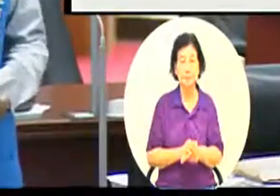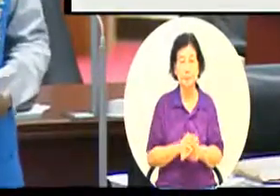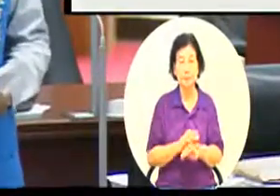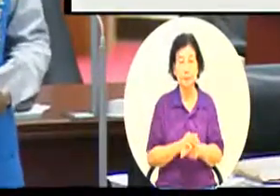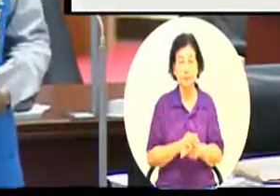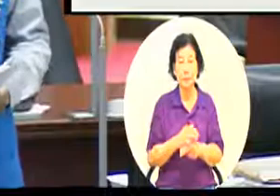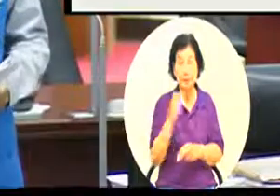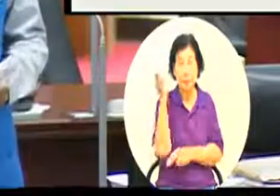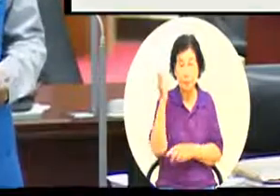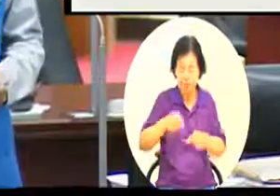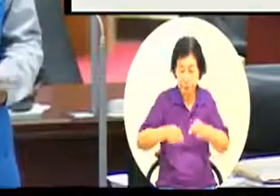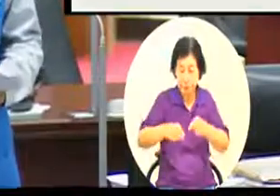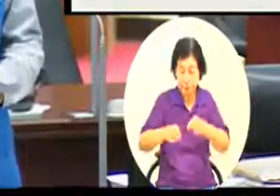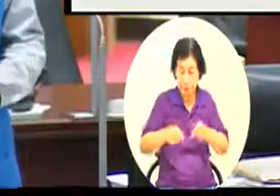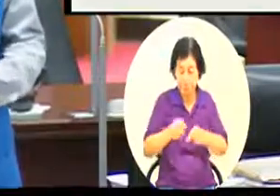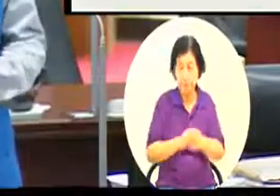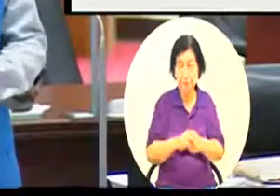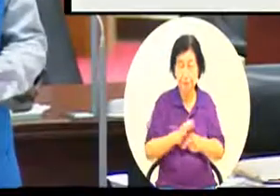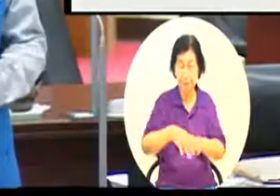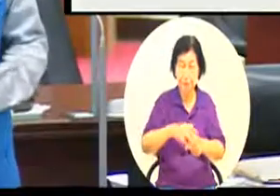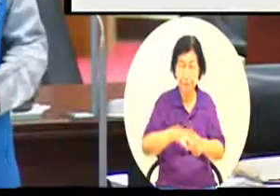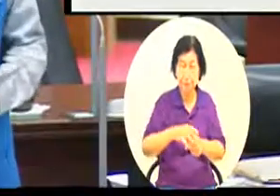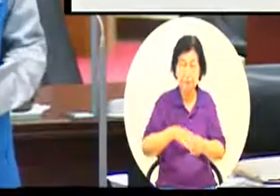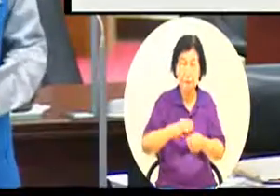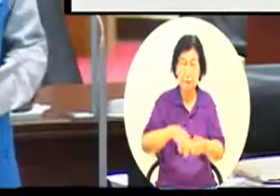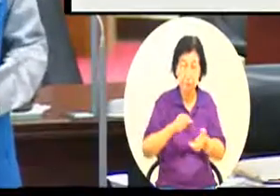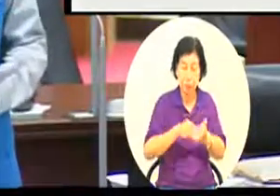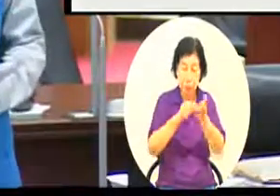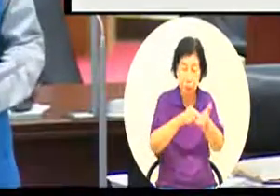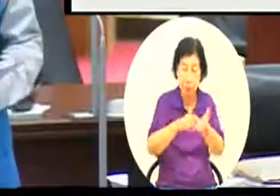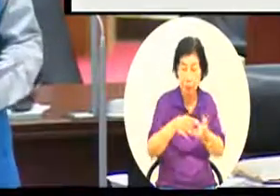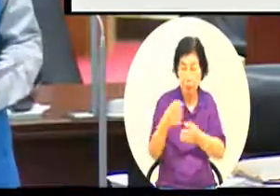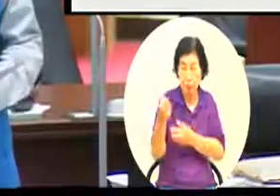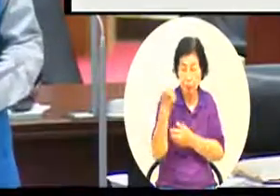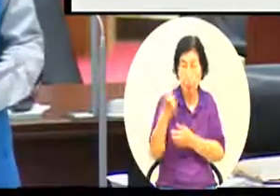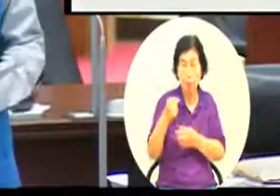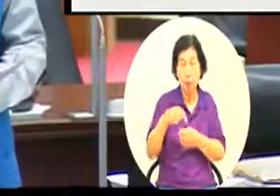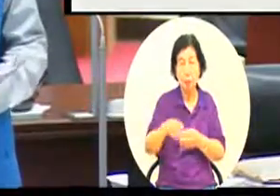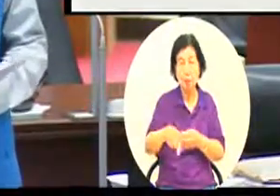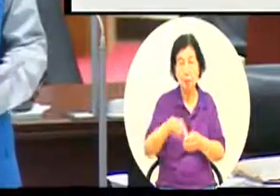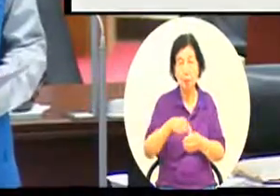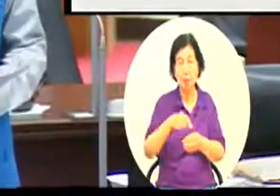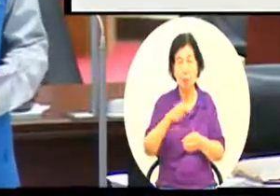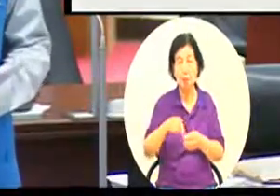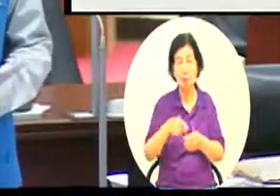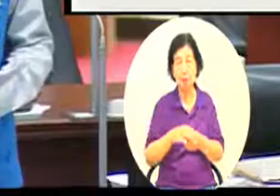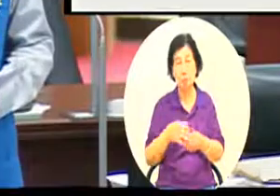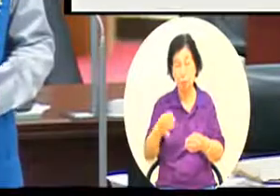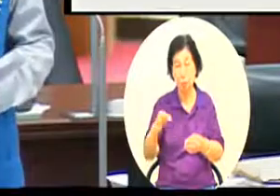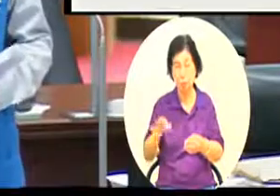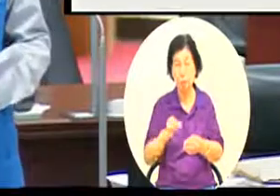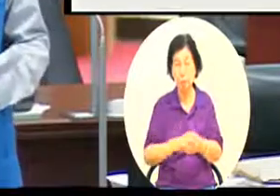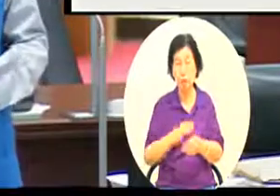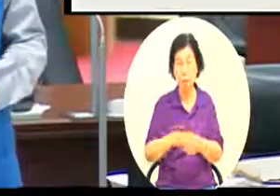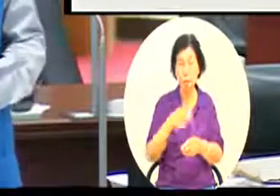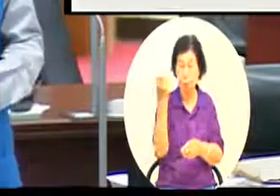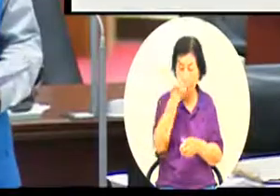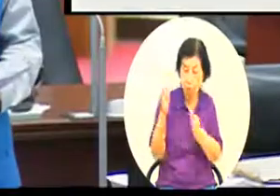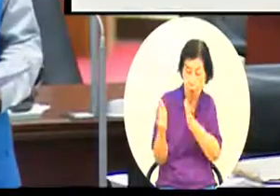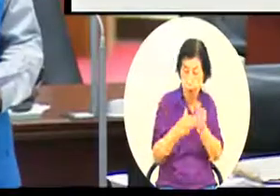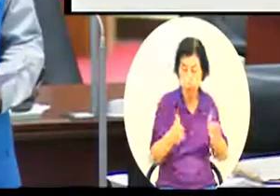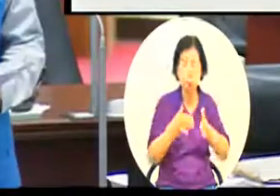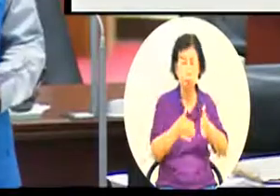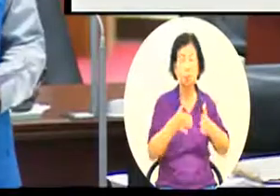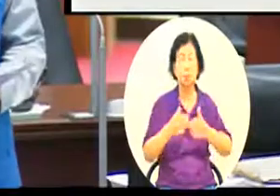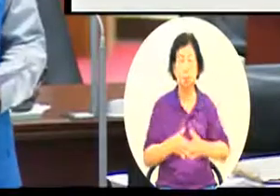争取经费而已，而是他要想到他未来的经营跟管理，这才是最重要的哦。这